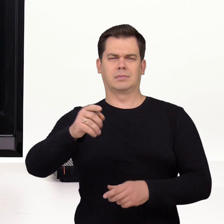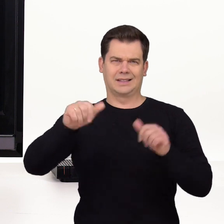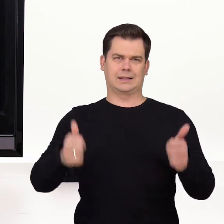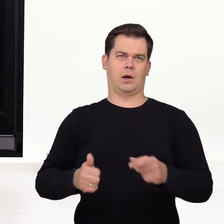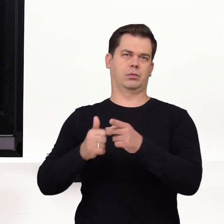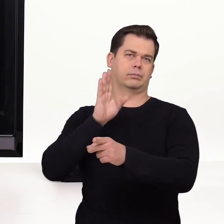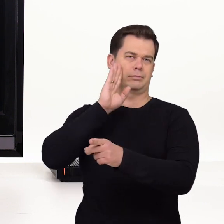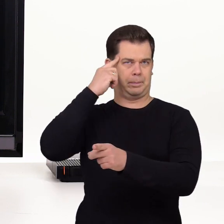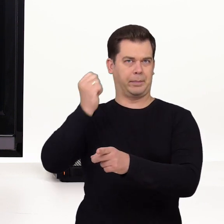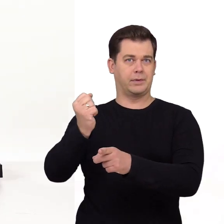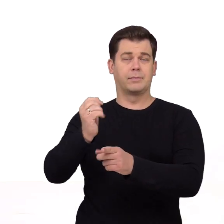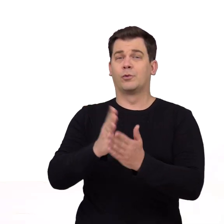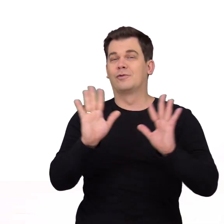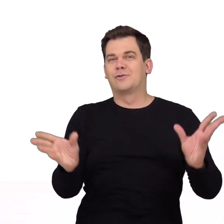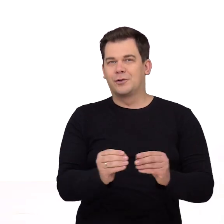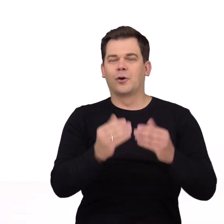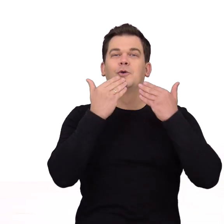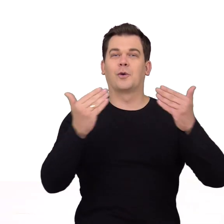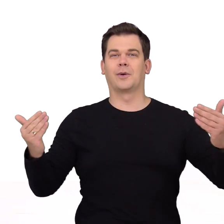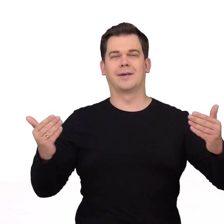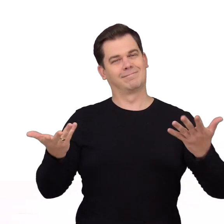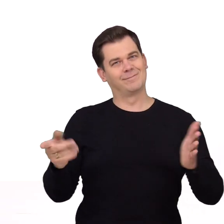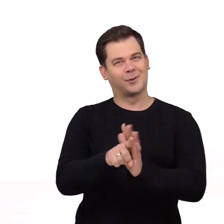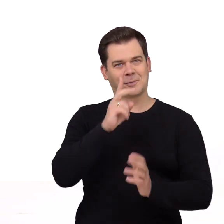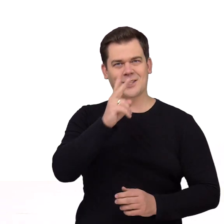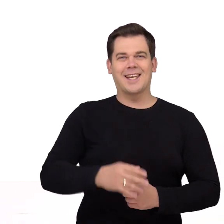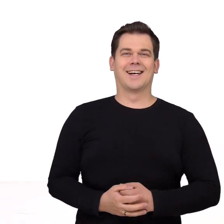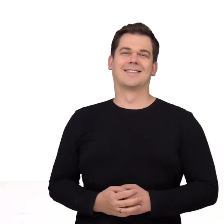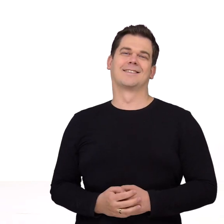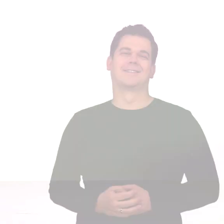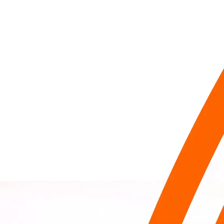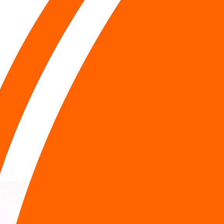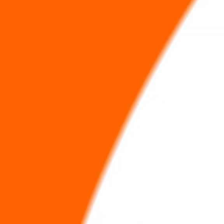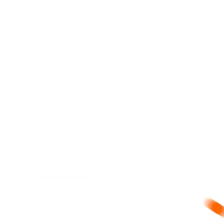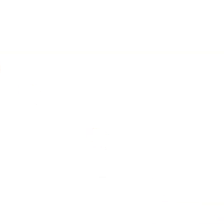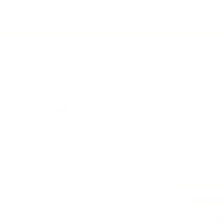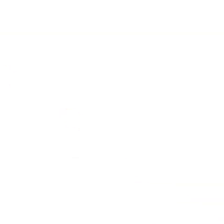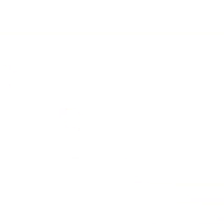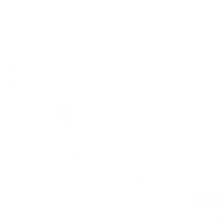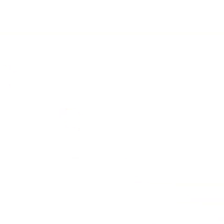uruchomieniu. W tym odcinku to wszystko. Dziękuję i do zobaczenia.